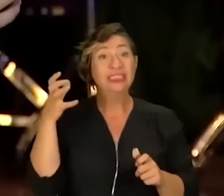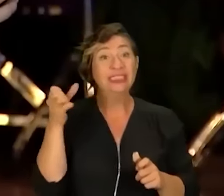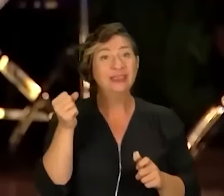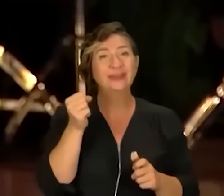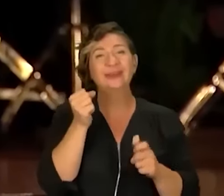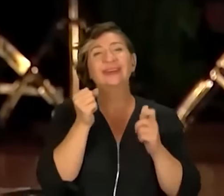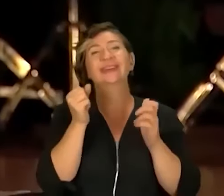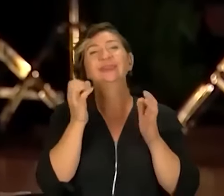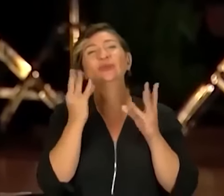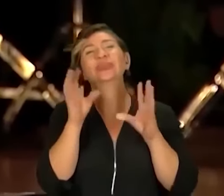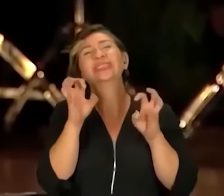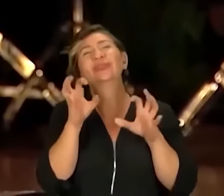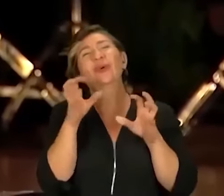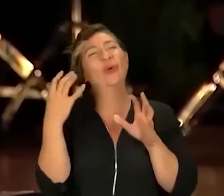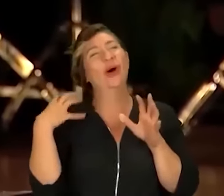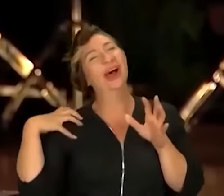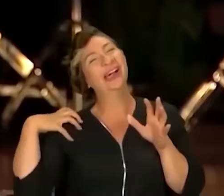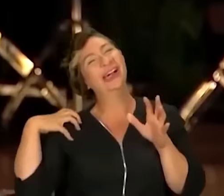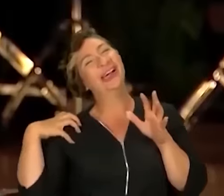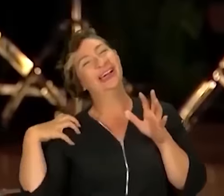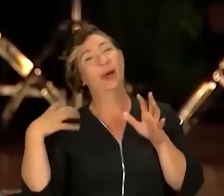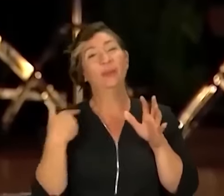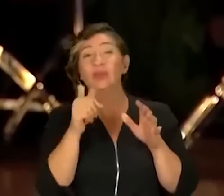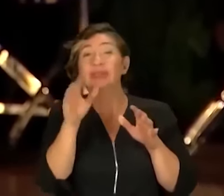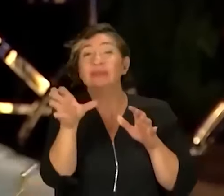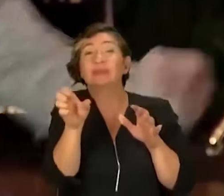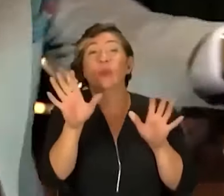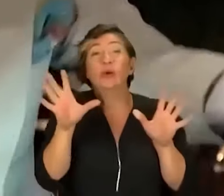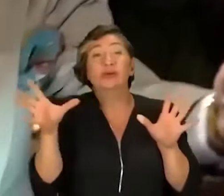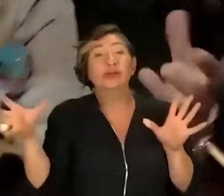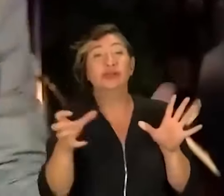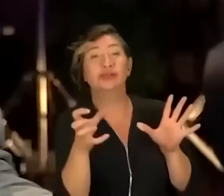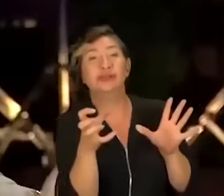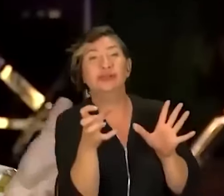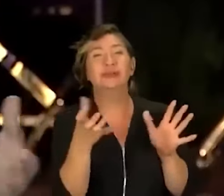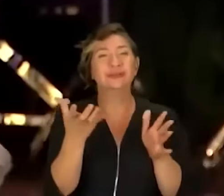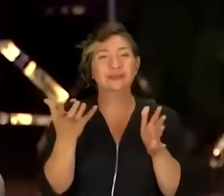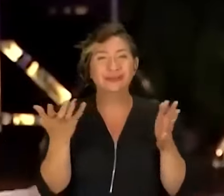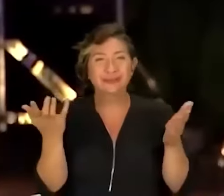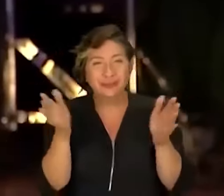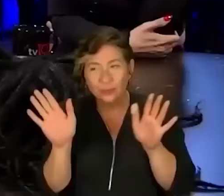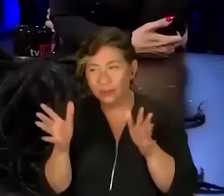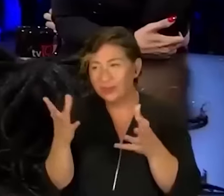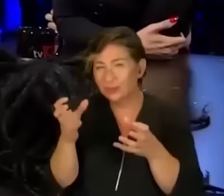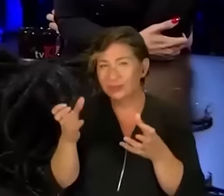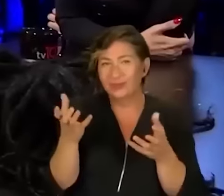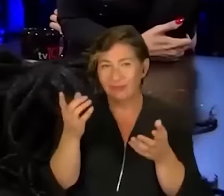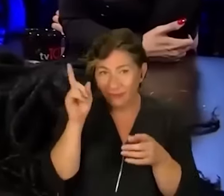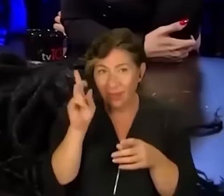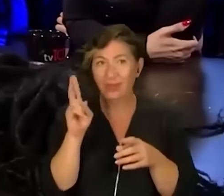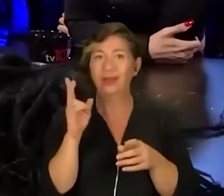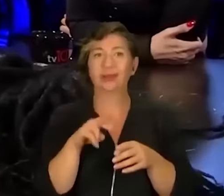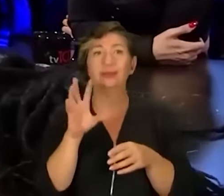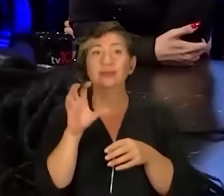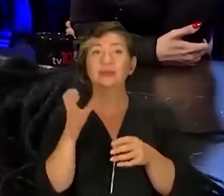sıkıyor çok acıtıyor ben kimseye öyle sıkmıyorum yapıyor böyle Dur lan a vallahi